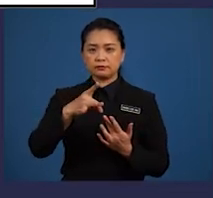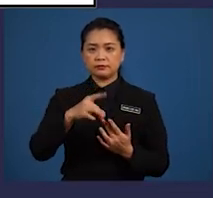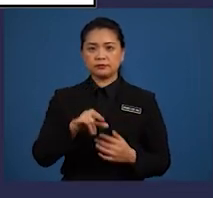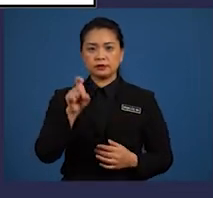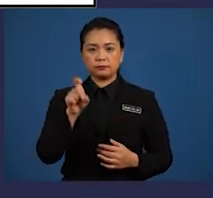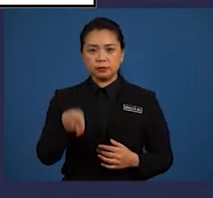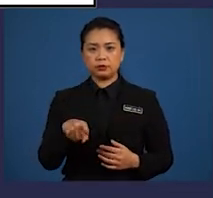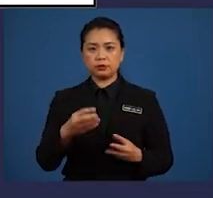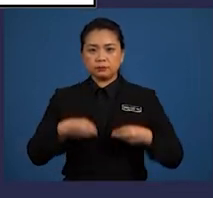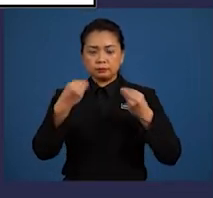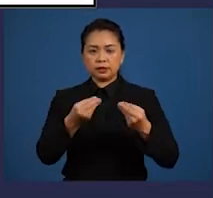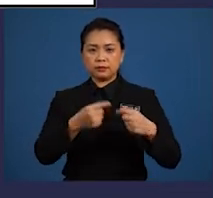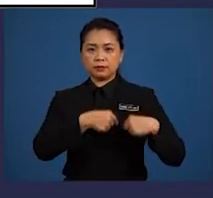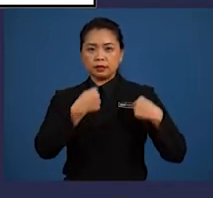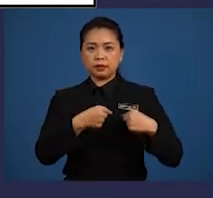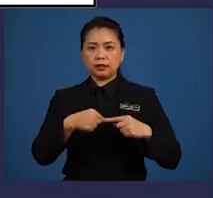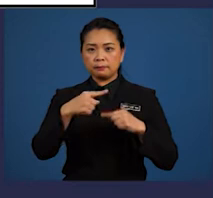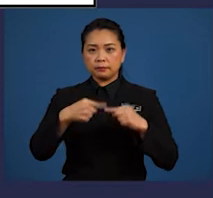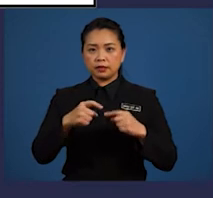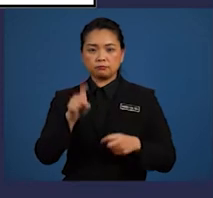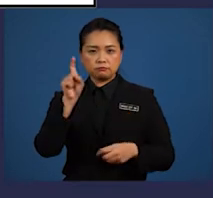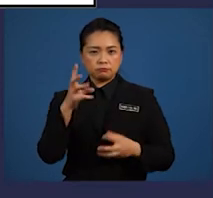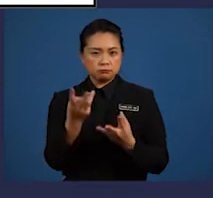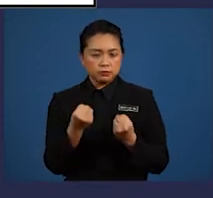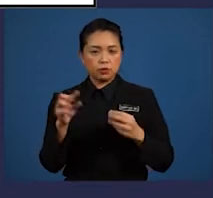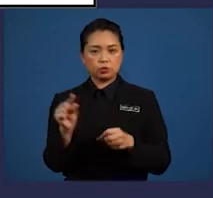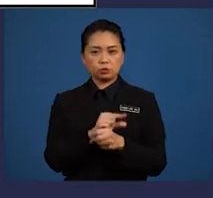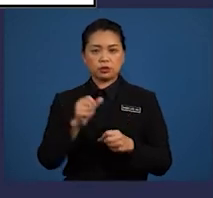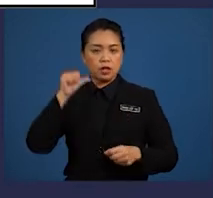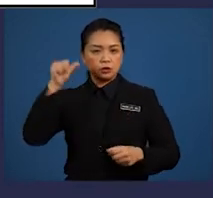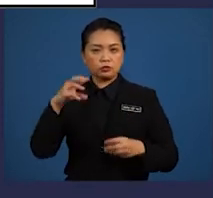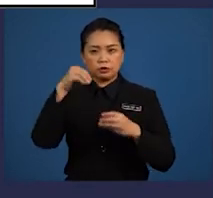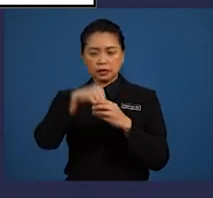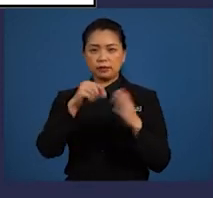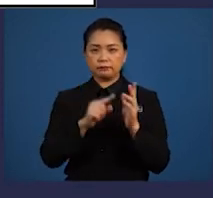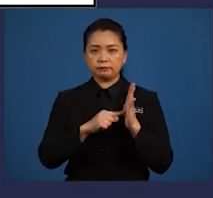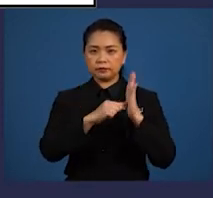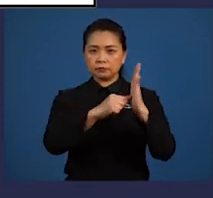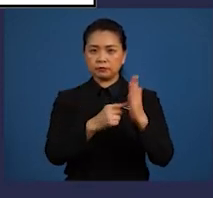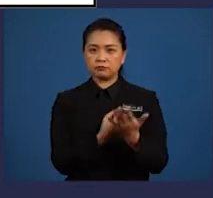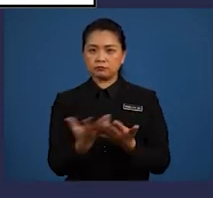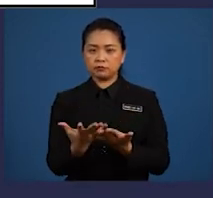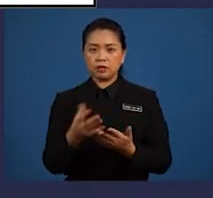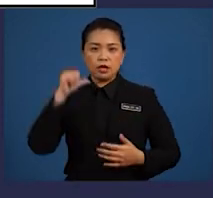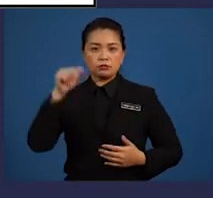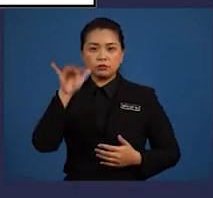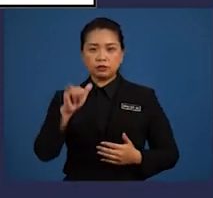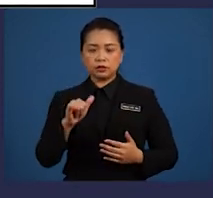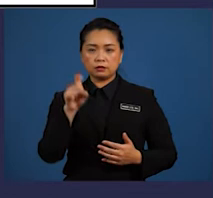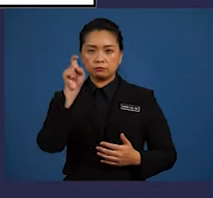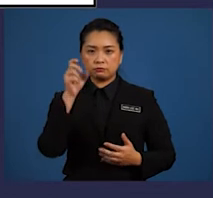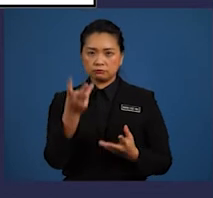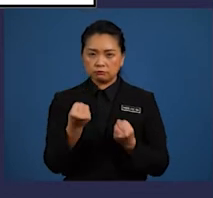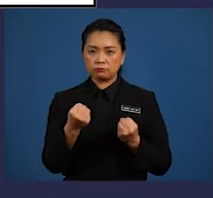widword dan penuh diberi perhatian Apabila hendak menggunakan audio dalam persembahan mati media audio